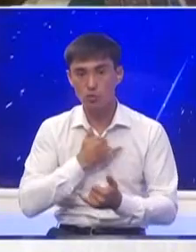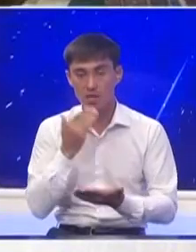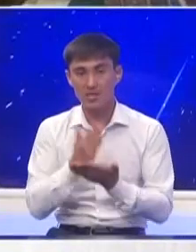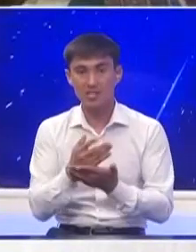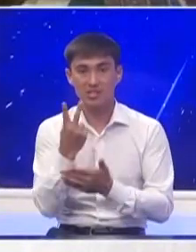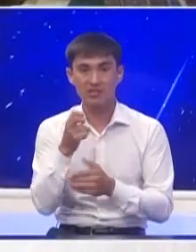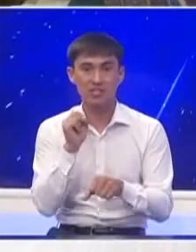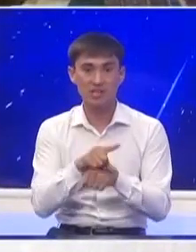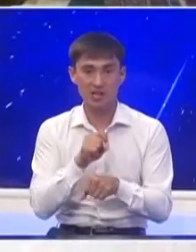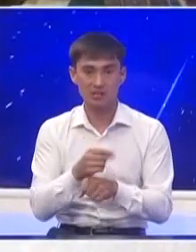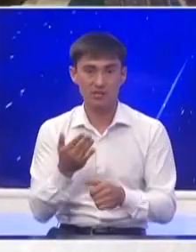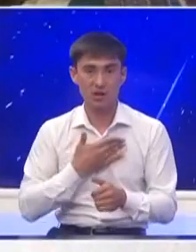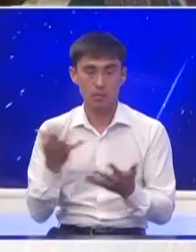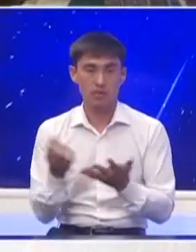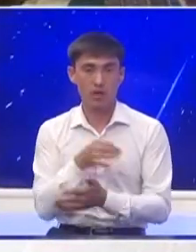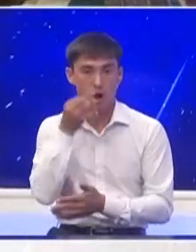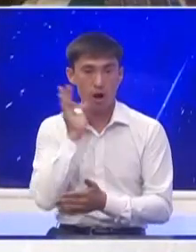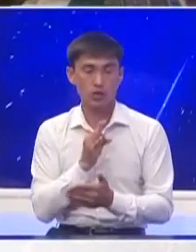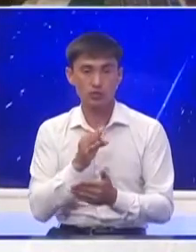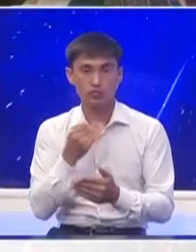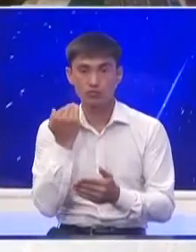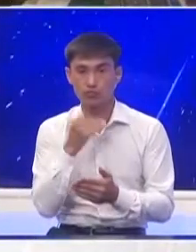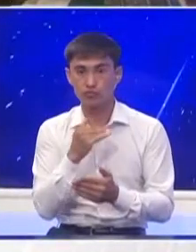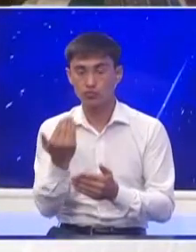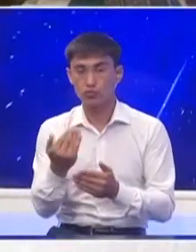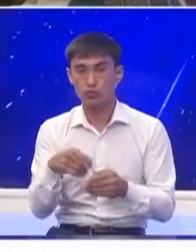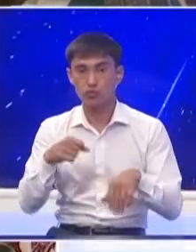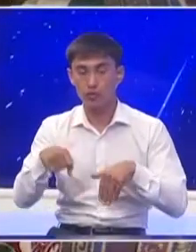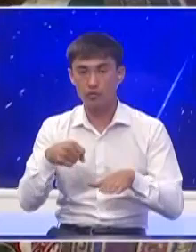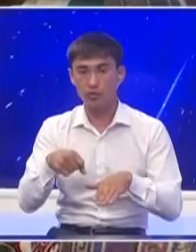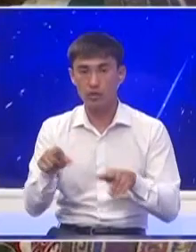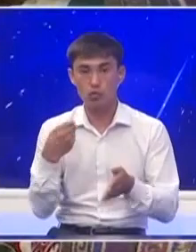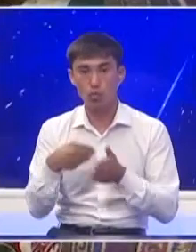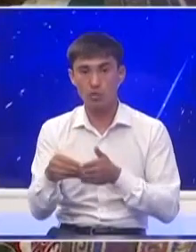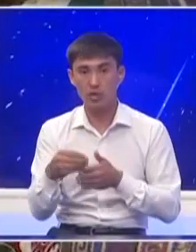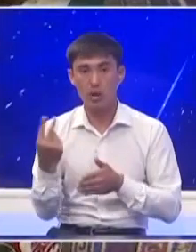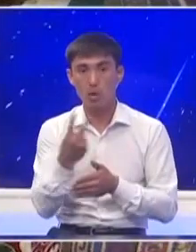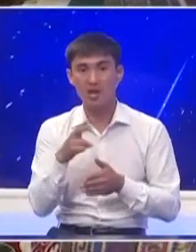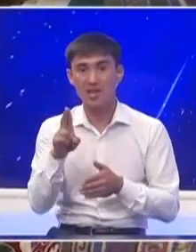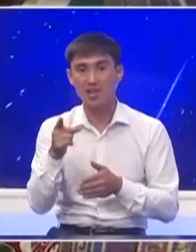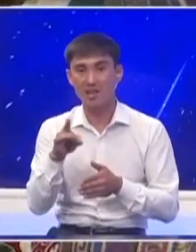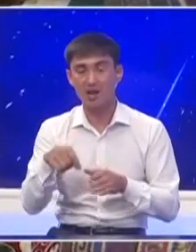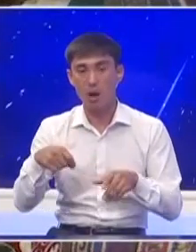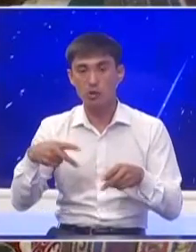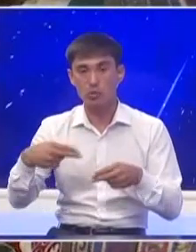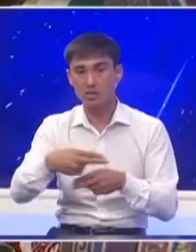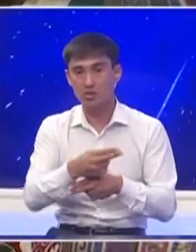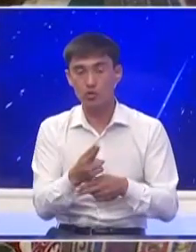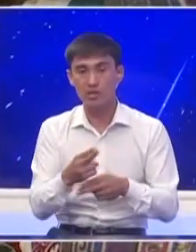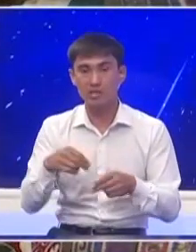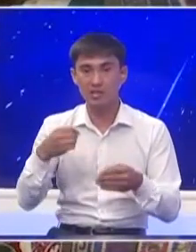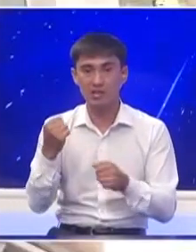есть 200 заказов. Я приобрела качественную скоростную швейную машинку. Также я купила парогенератор и аппарат для раскройки